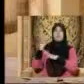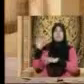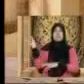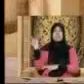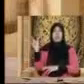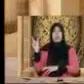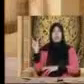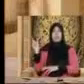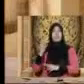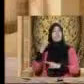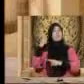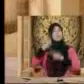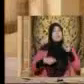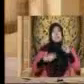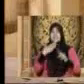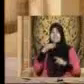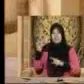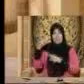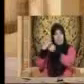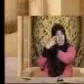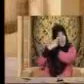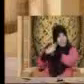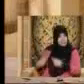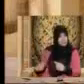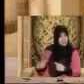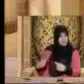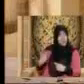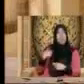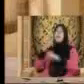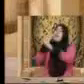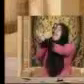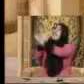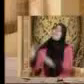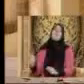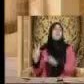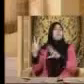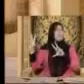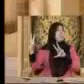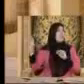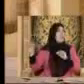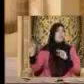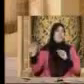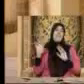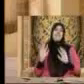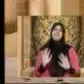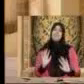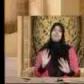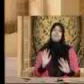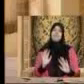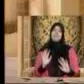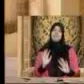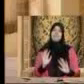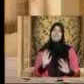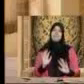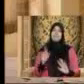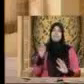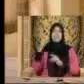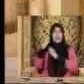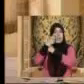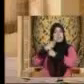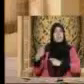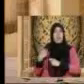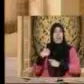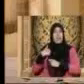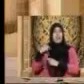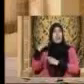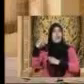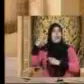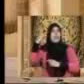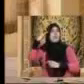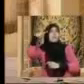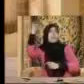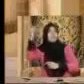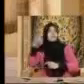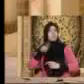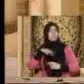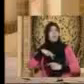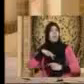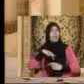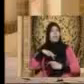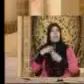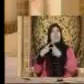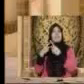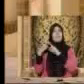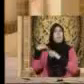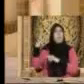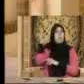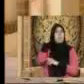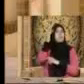أتجاوز حقوقك. سوف أحترمك كإنسان وتحترمني كإنسان، وأن تحترم عقيدتي وأن تحترم ديني وأن